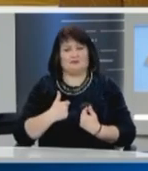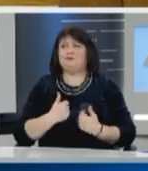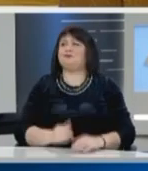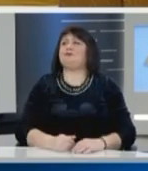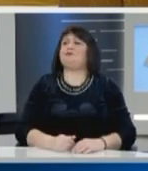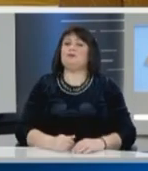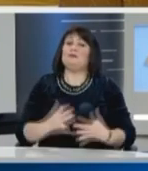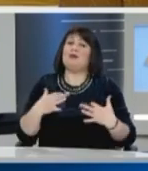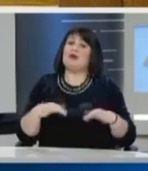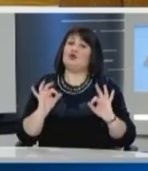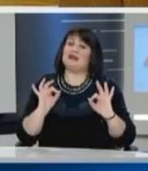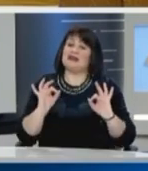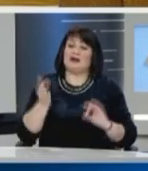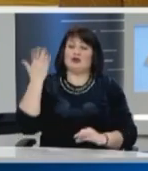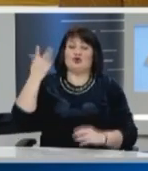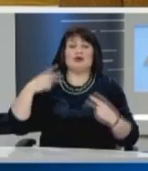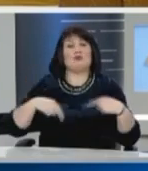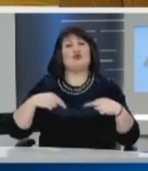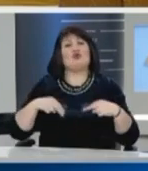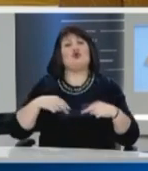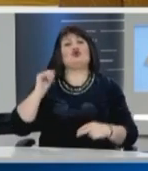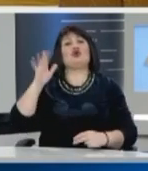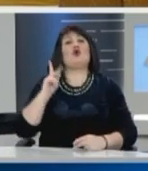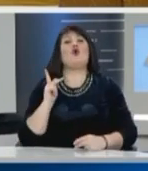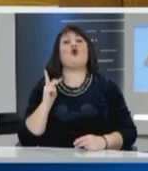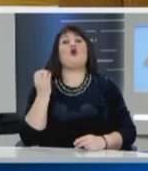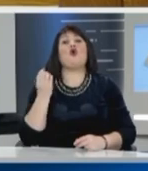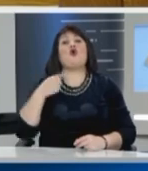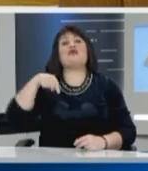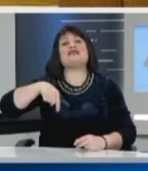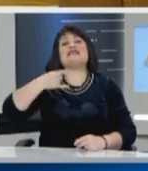Από την πρώτη στιγμή, μαζί με τον τότε Υπουργό Εξωτερικών, τον Νίκο Δεκοτζιά,